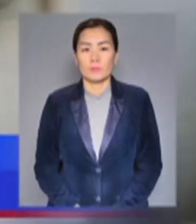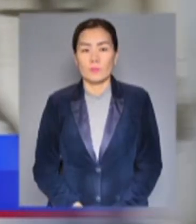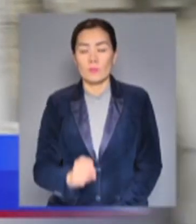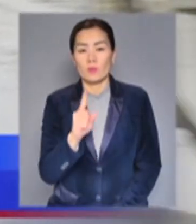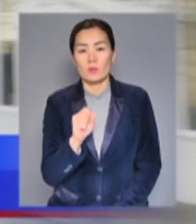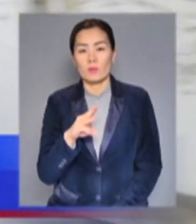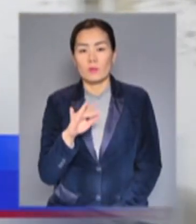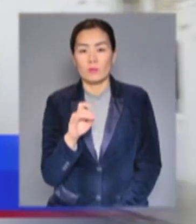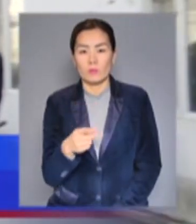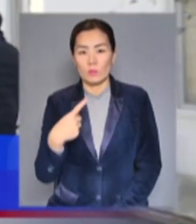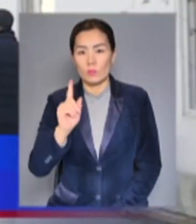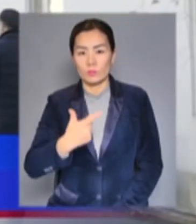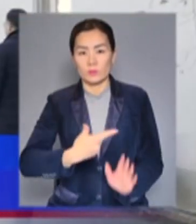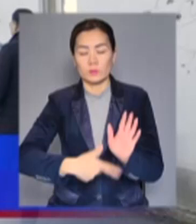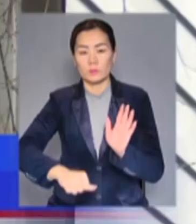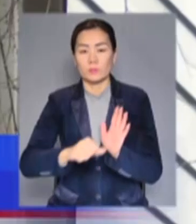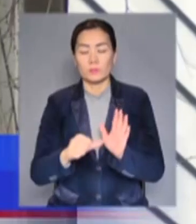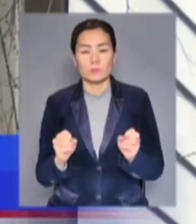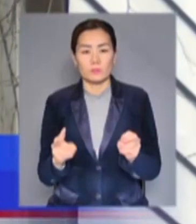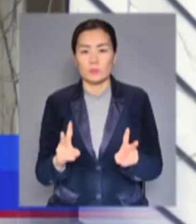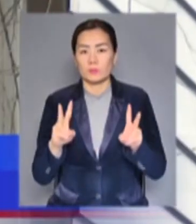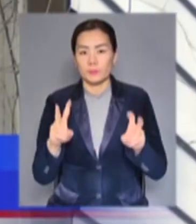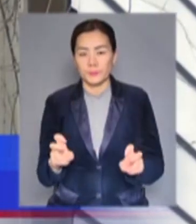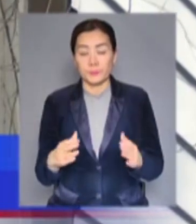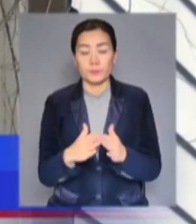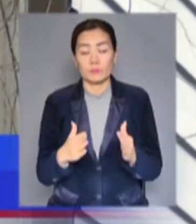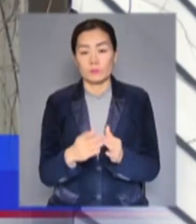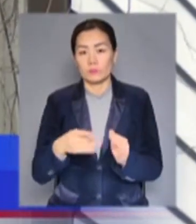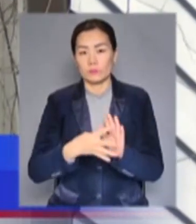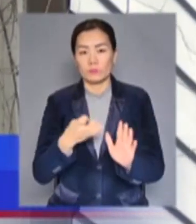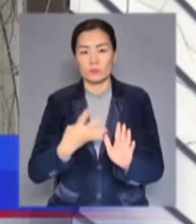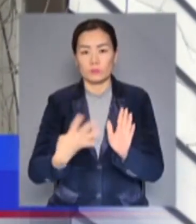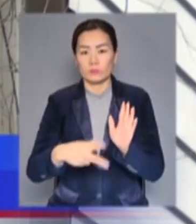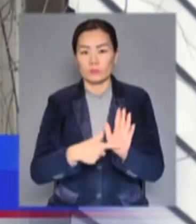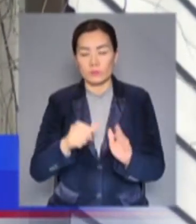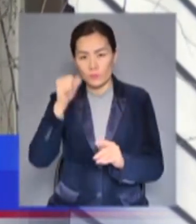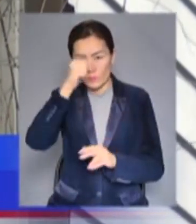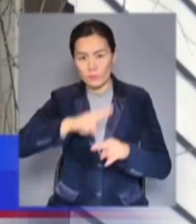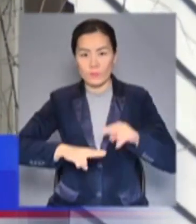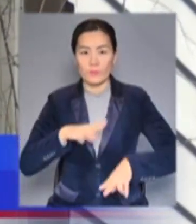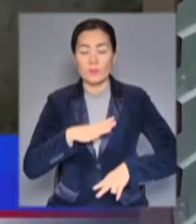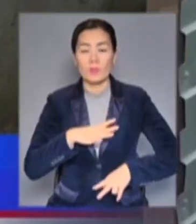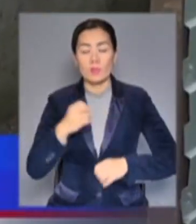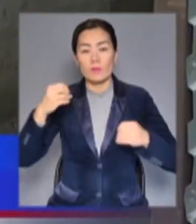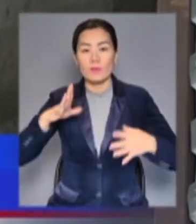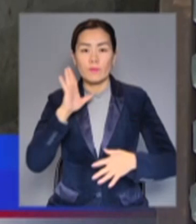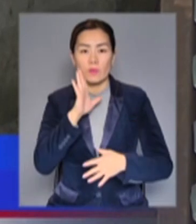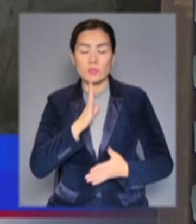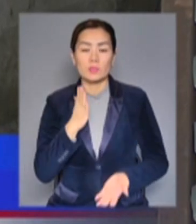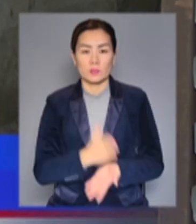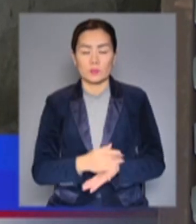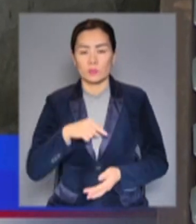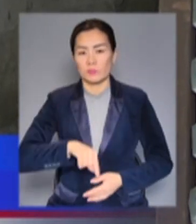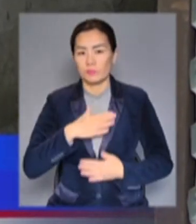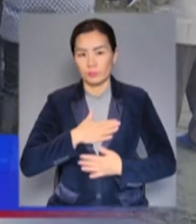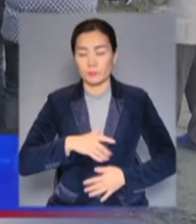Азаттық көшесінде орналасқан нөмірі 76-шы үй апаттық жағдайда тұр. Үйдің іргетасы 1947 жылы қаланған. Жарық пен суық судың барына шүкір